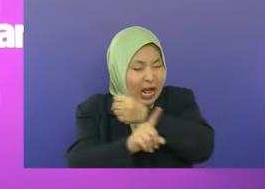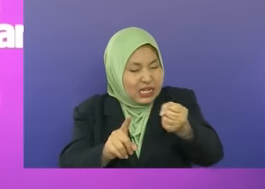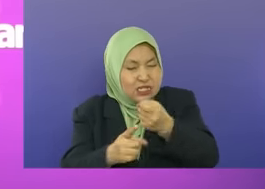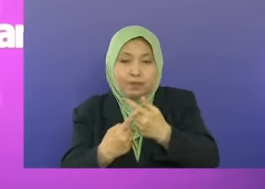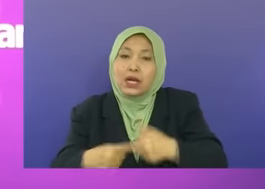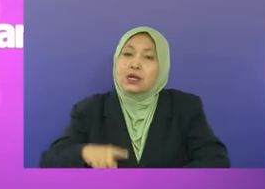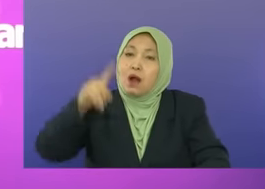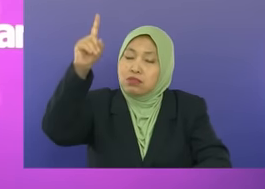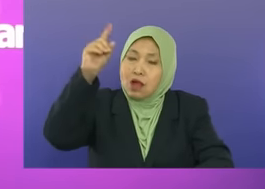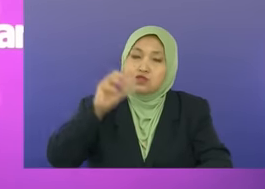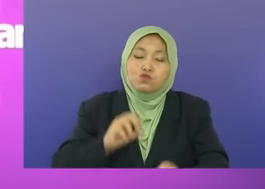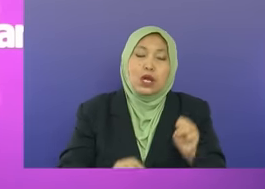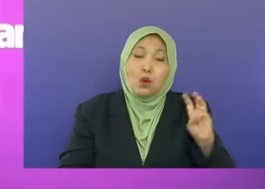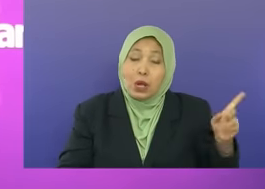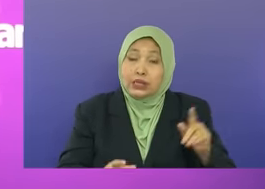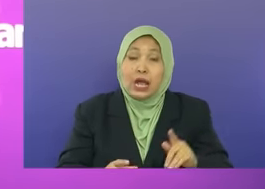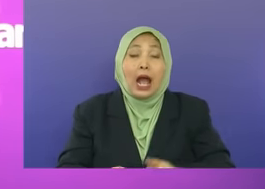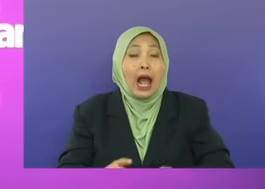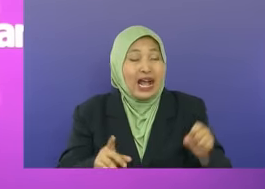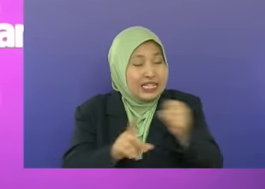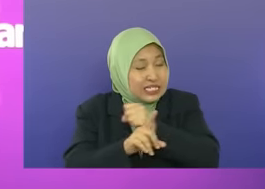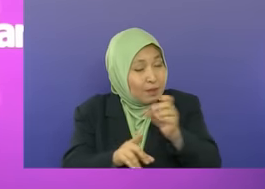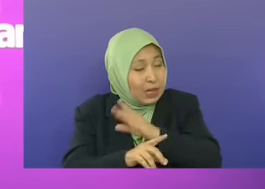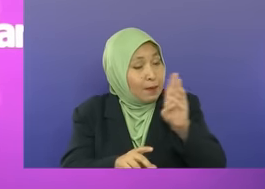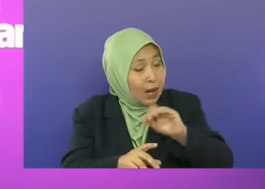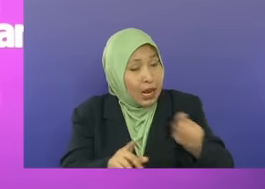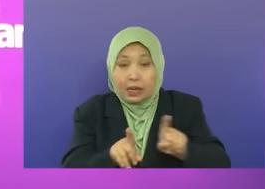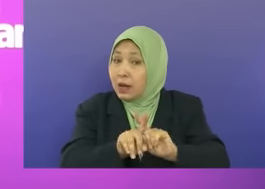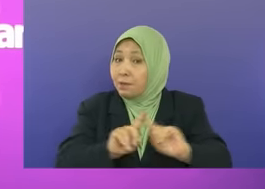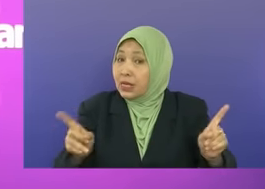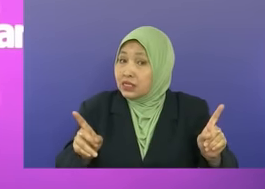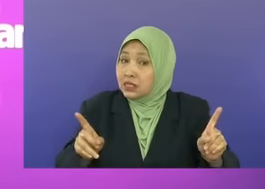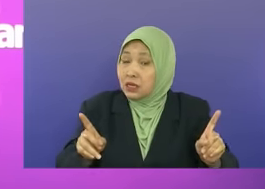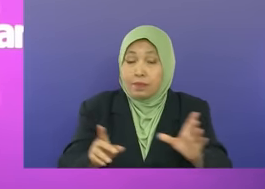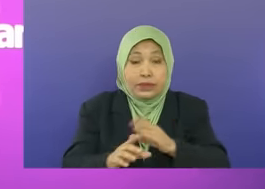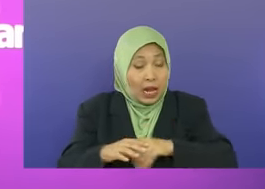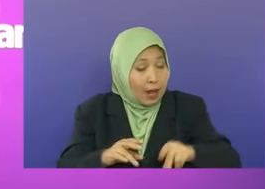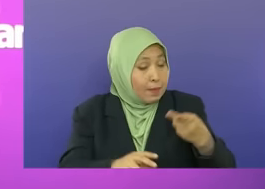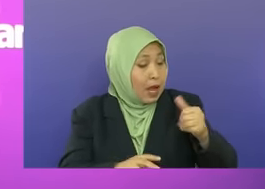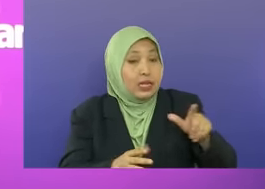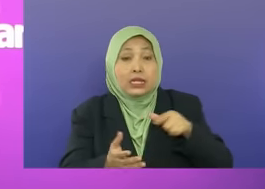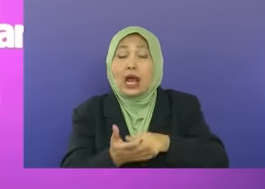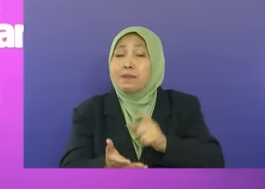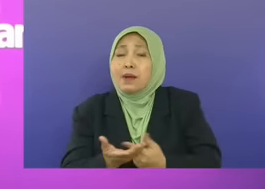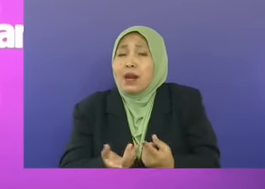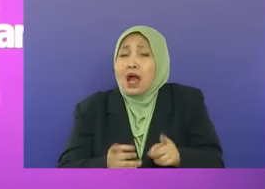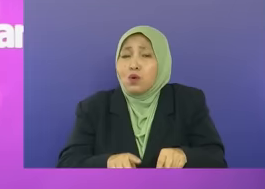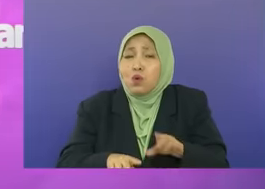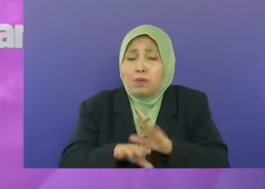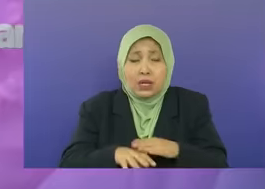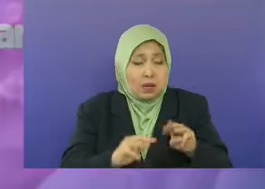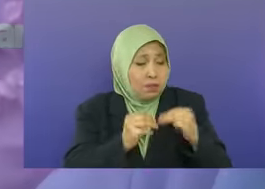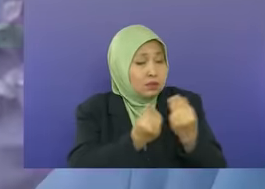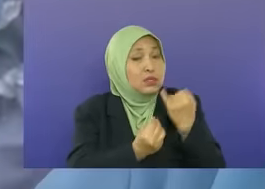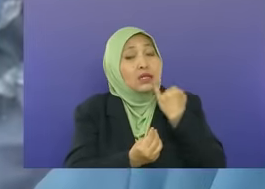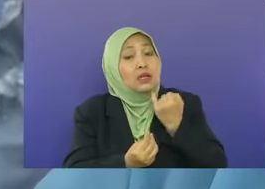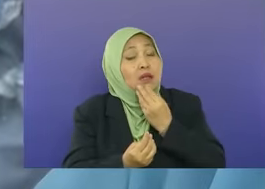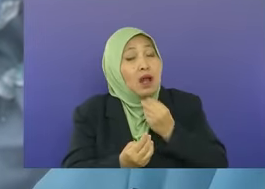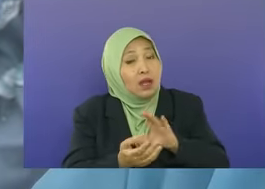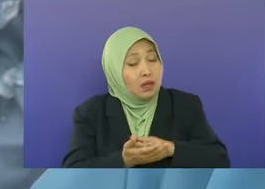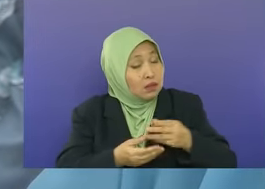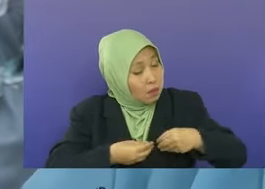Allah Subhanahu Wa Ta'ala jadi bala dengan azab dua perkara yang yang berbisa dalam hal ini akun yang berlaku kepada Bani Israil mereka